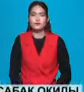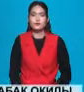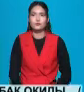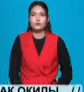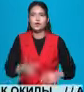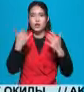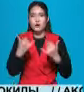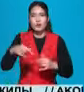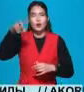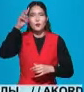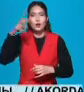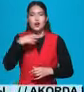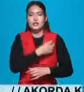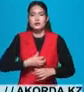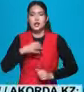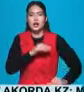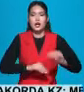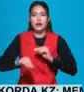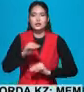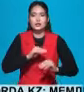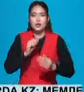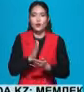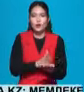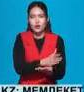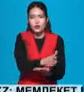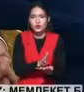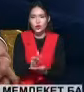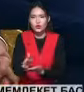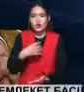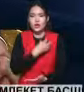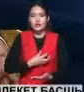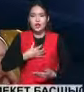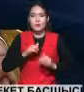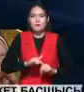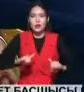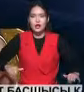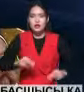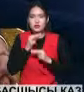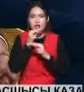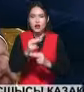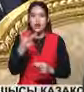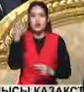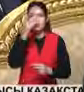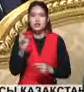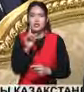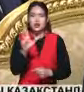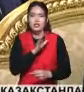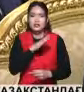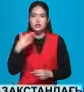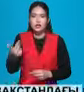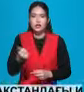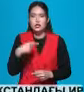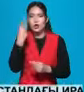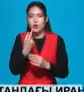Бүгінде мемлекет осы маңызды саланың инфрақұрылымын жан-жақты дамытуға баса мән береді. Тек соңғы 3 жылда ел аумағында 700-ден